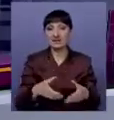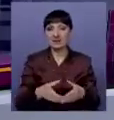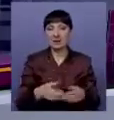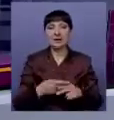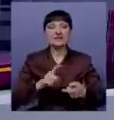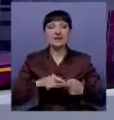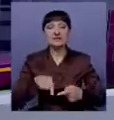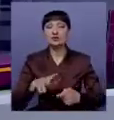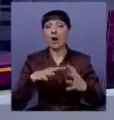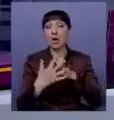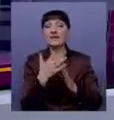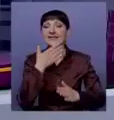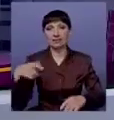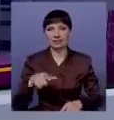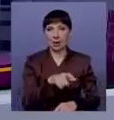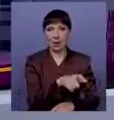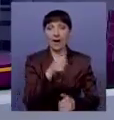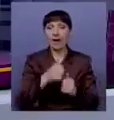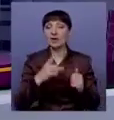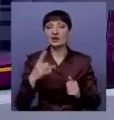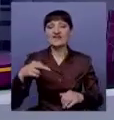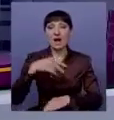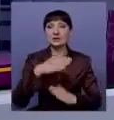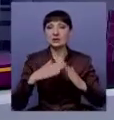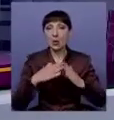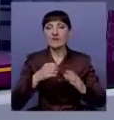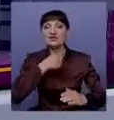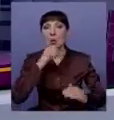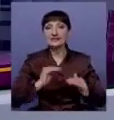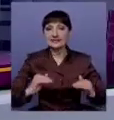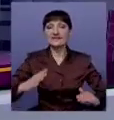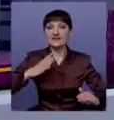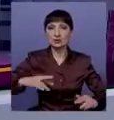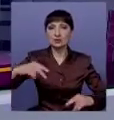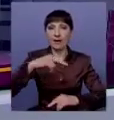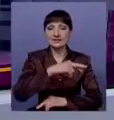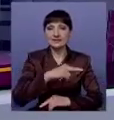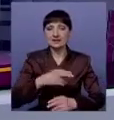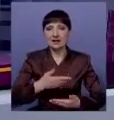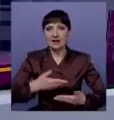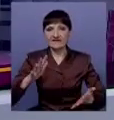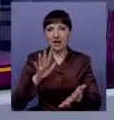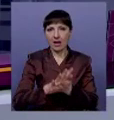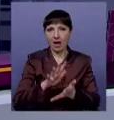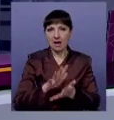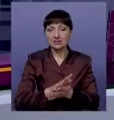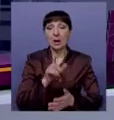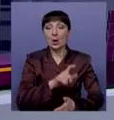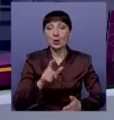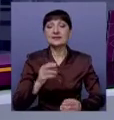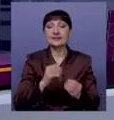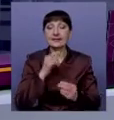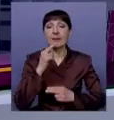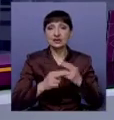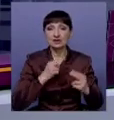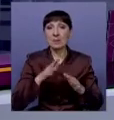связано с тем что в ауле нет дорог каждый раз выходя из дома взрослые дети вынуждены ходить по колено в грязи сельчане и неоднократно